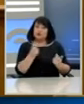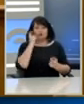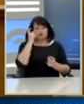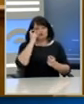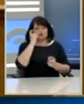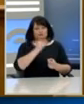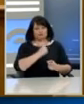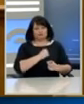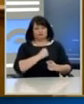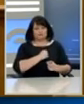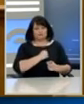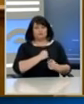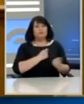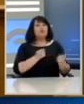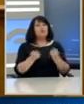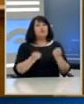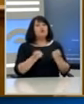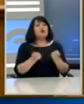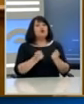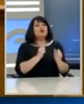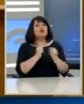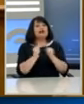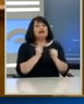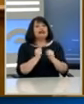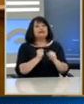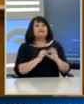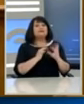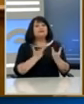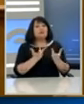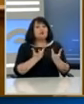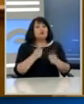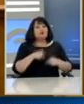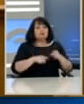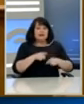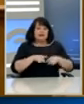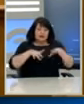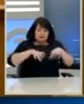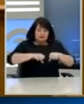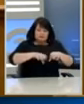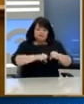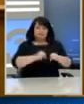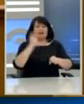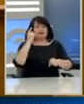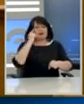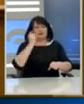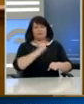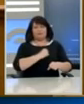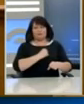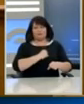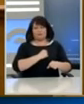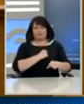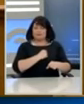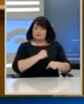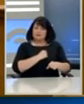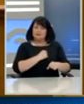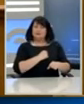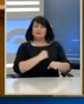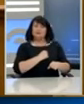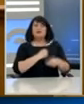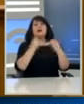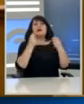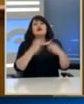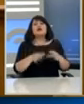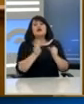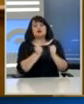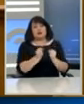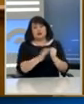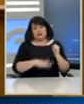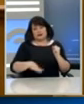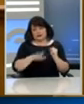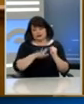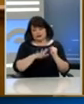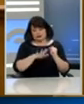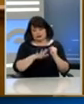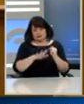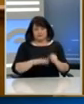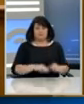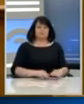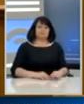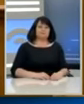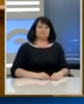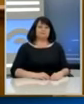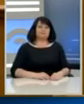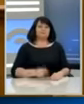να διαχειριστεί την κρίση, με την κυριαρχία αυτών ακριβώς των αντιλήψεων, τελικά επιδείνωσαν την κατάσταση.